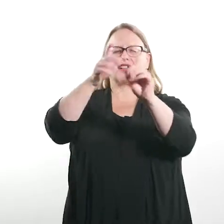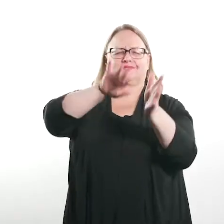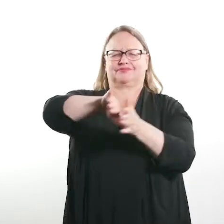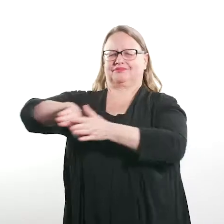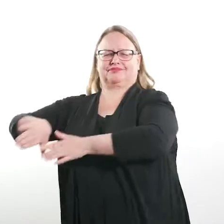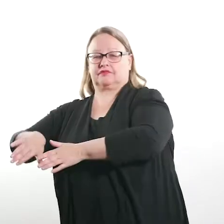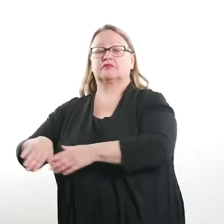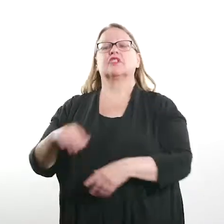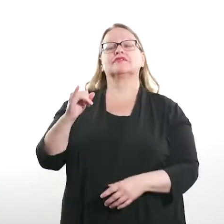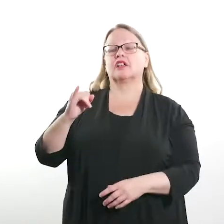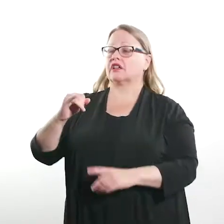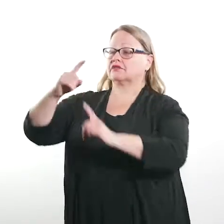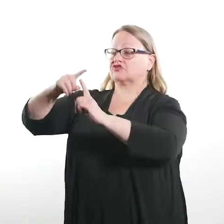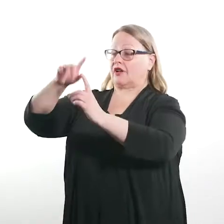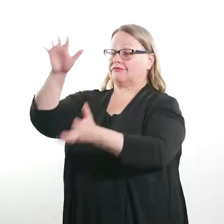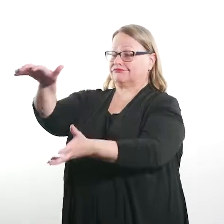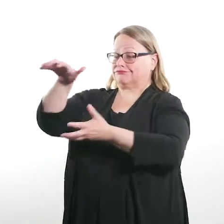4 chemins, deux,